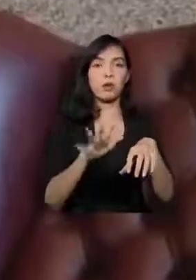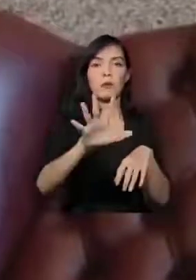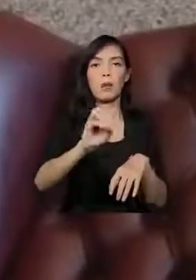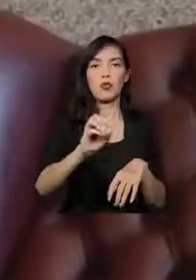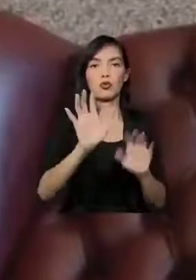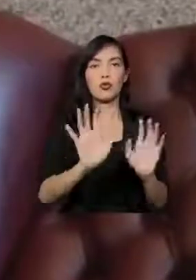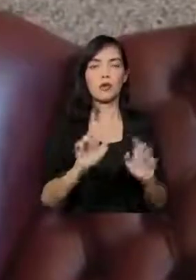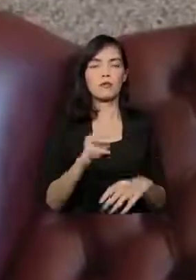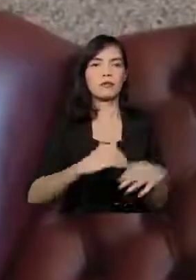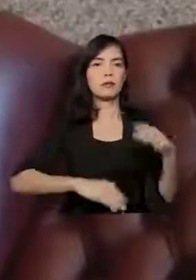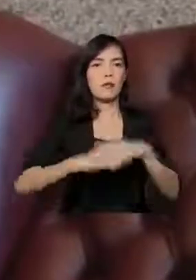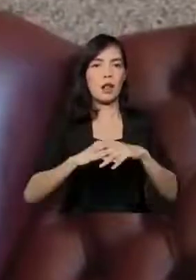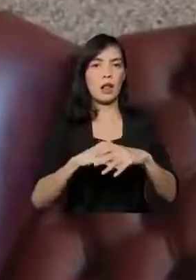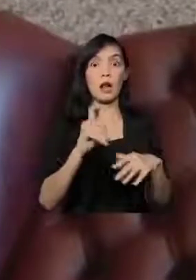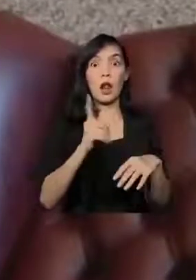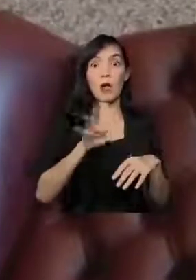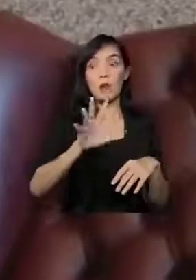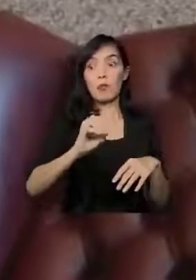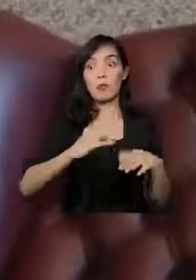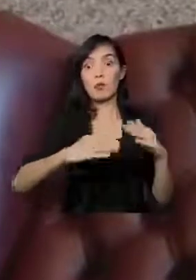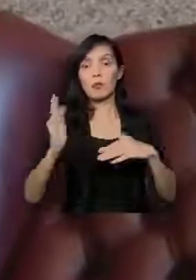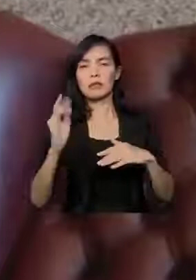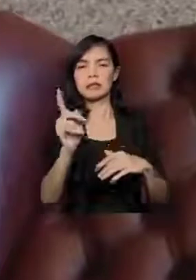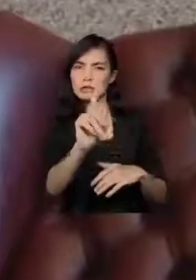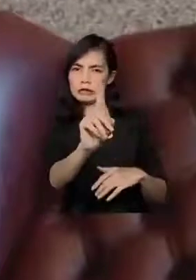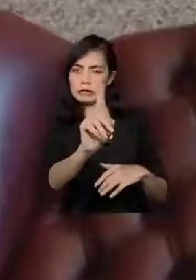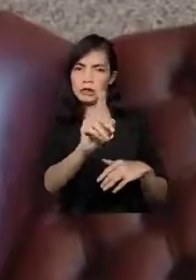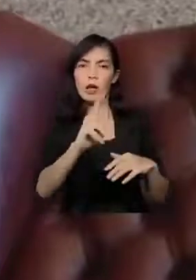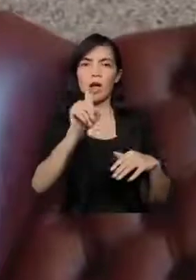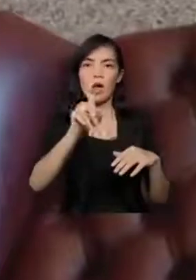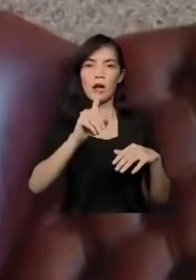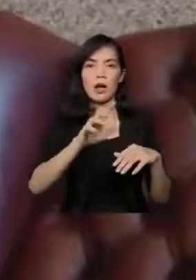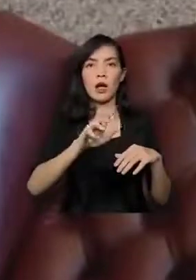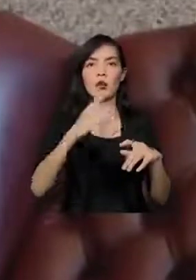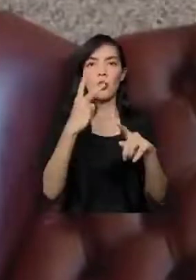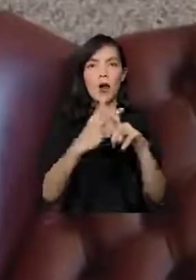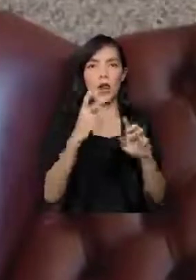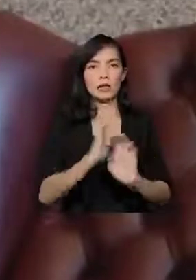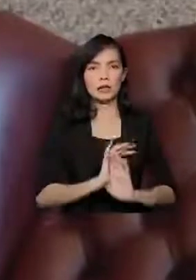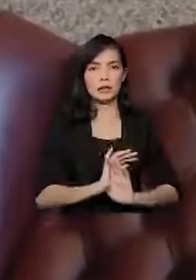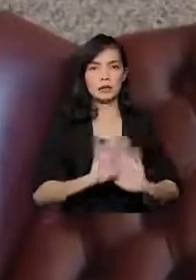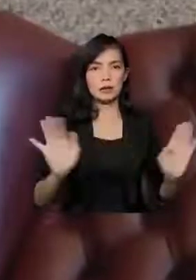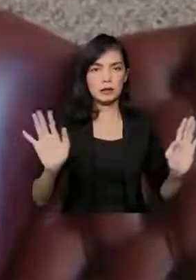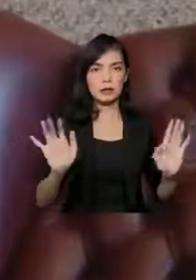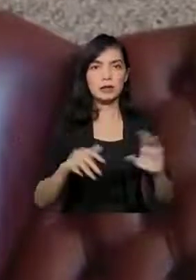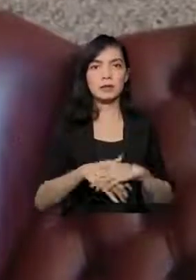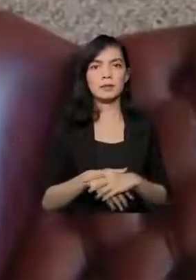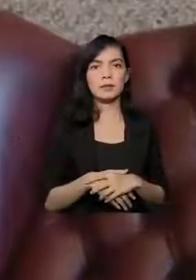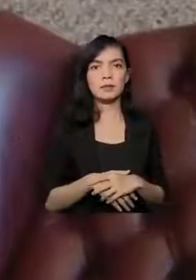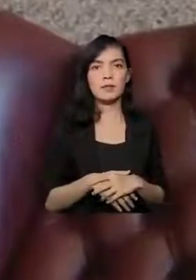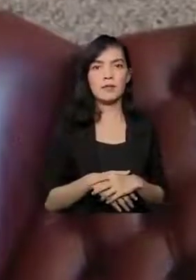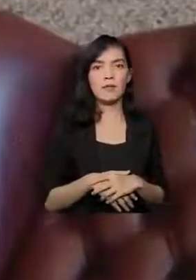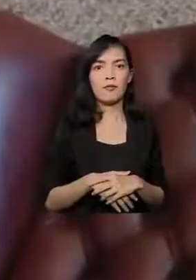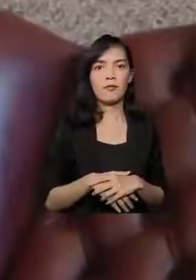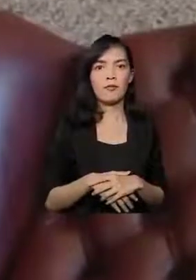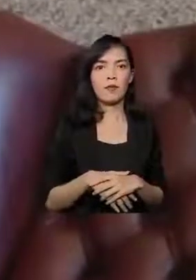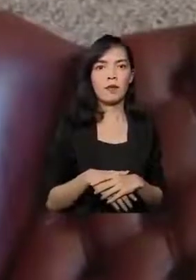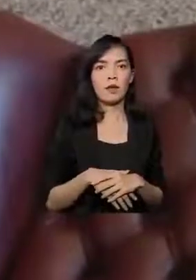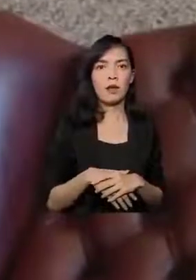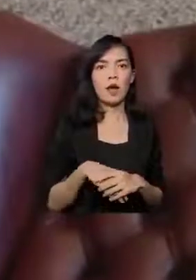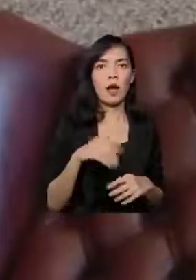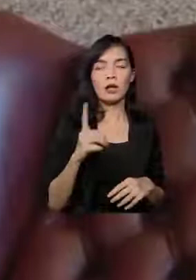50 orang kemudian agak lipatan 57 dilakukan dua kali Nah ini juga ada beberapa